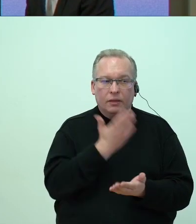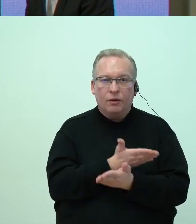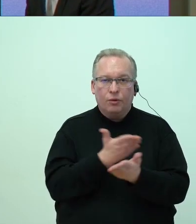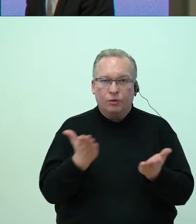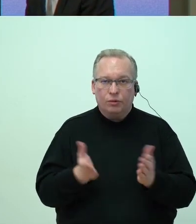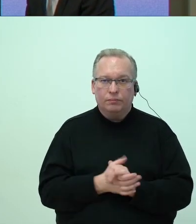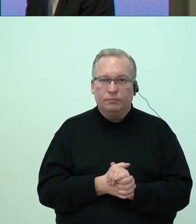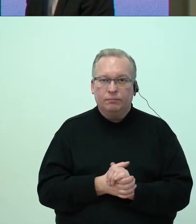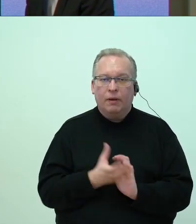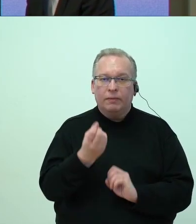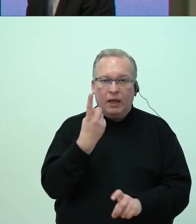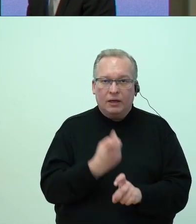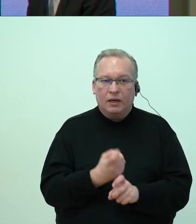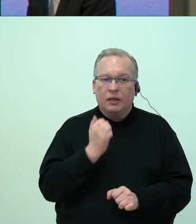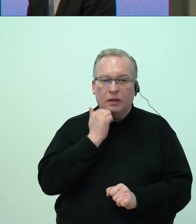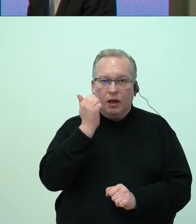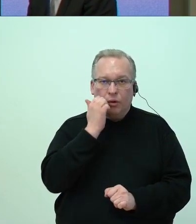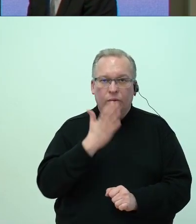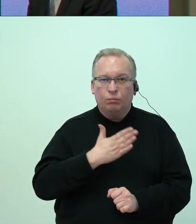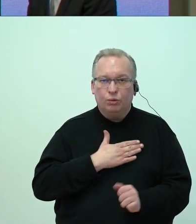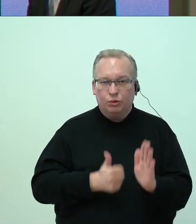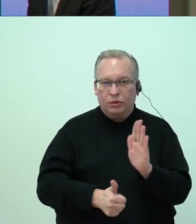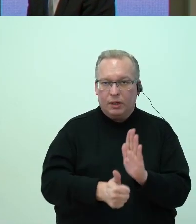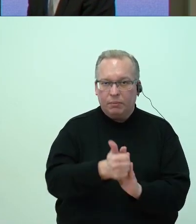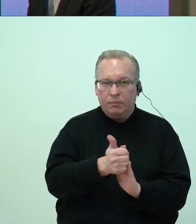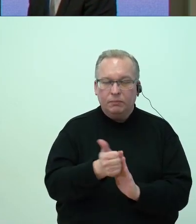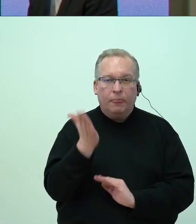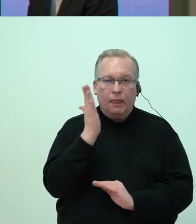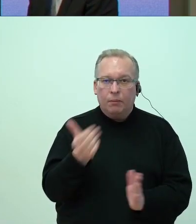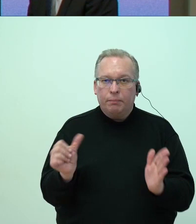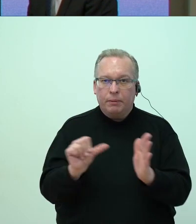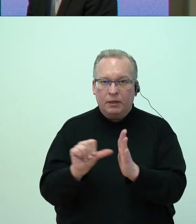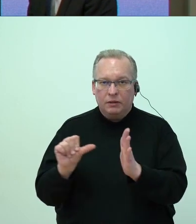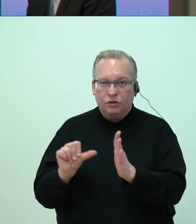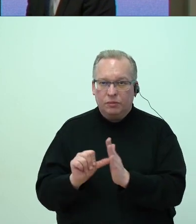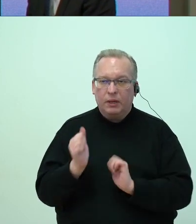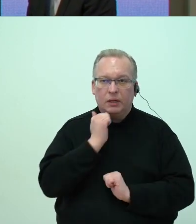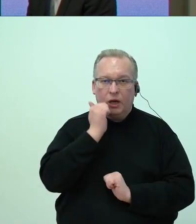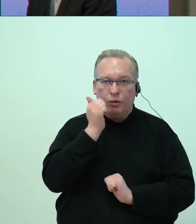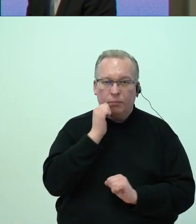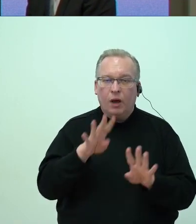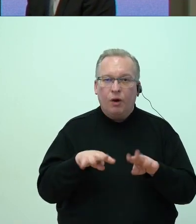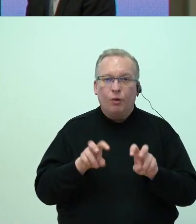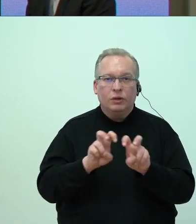Dėkoju. Dar kartą dėkoju mūsų garbiems pranešėjams,